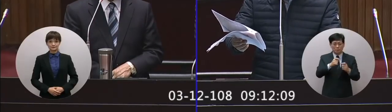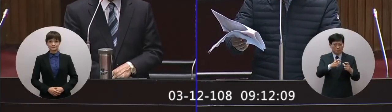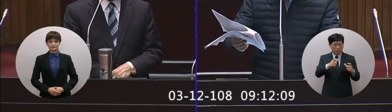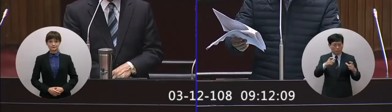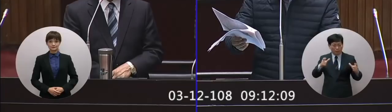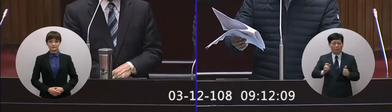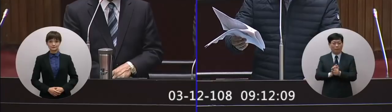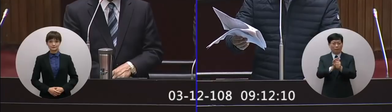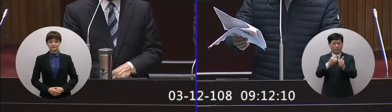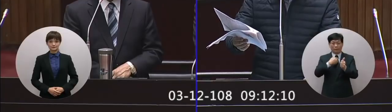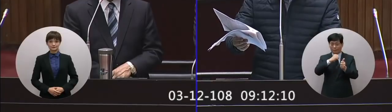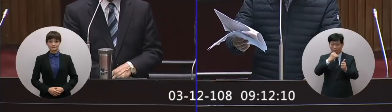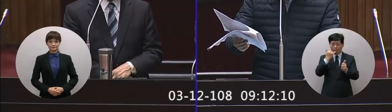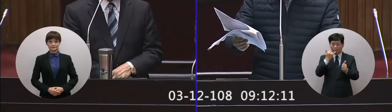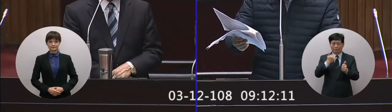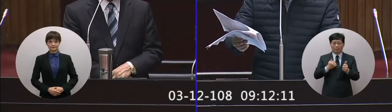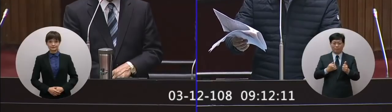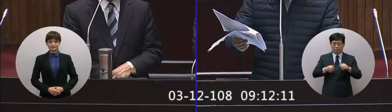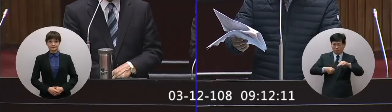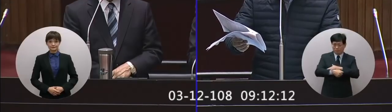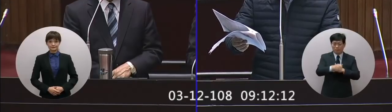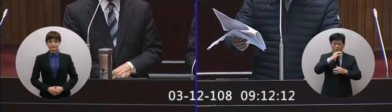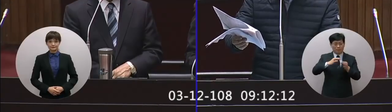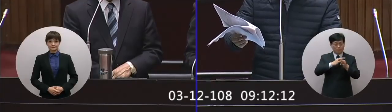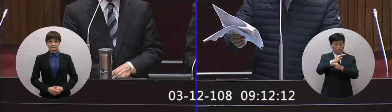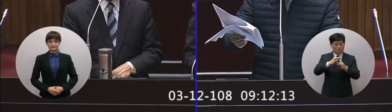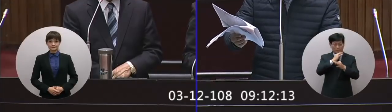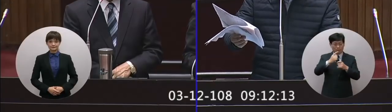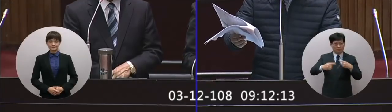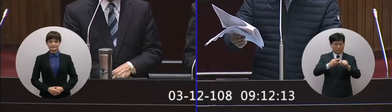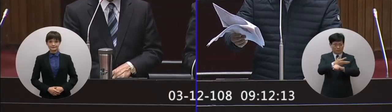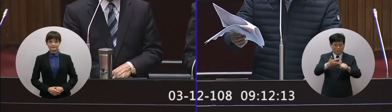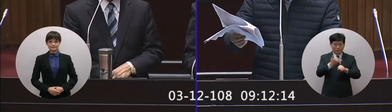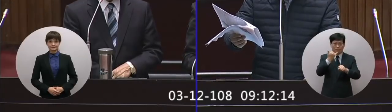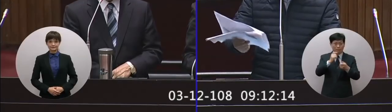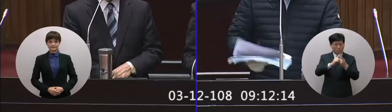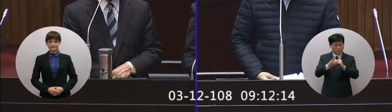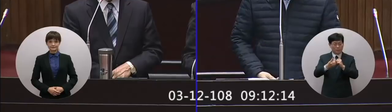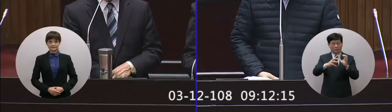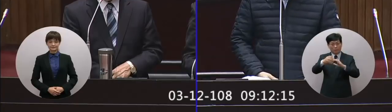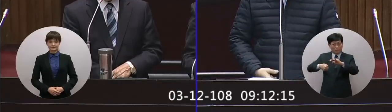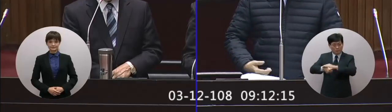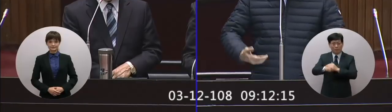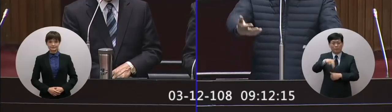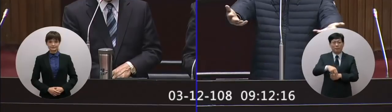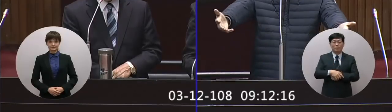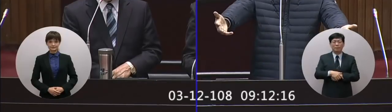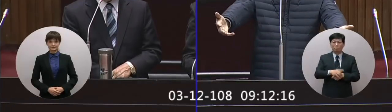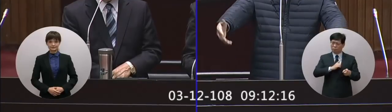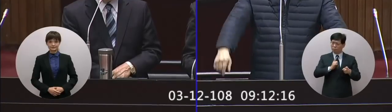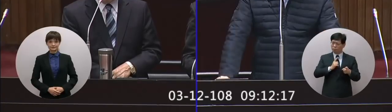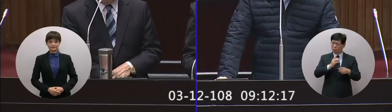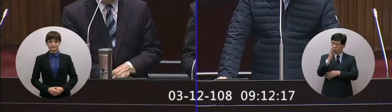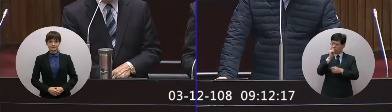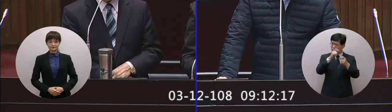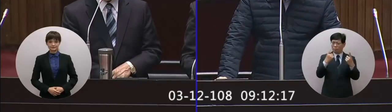逐步推动台湾迈向经济自由岛，迈入融入世界经济体系。院长，你的施政目